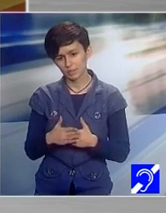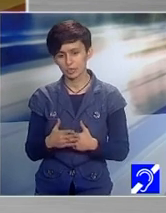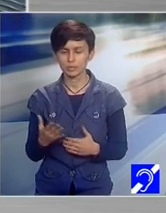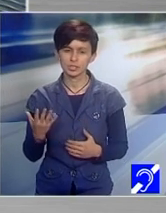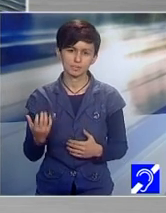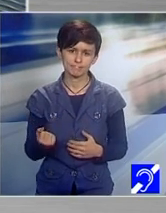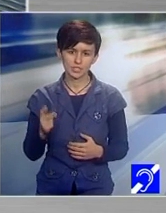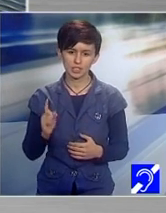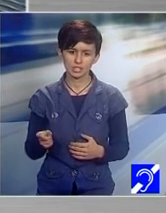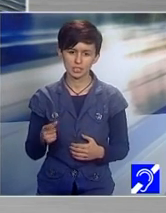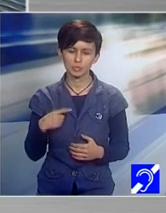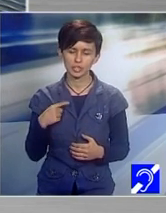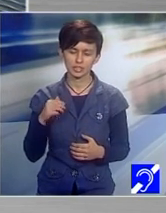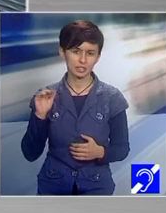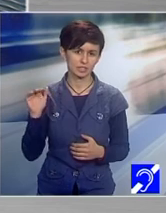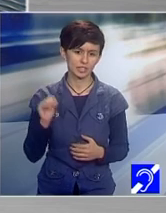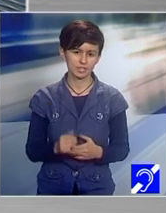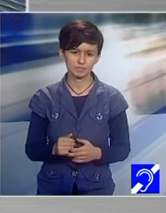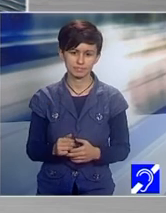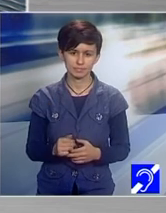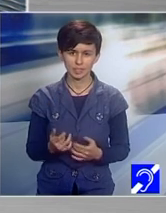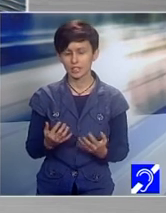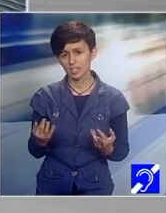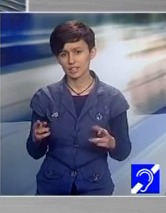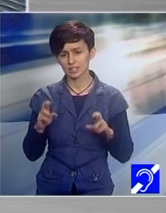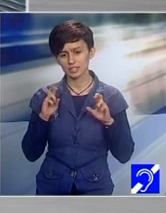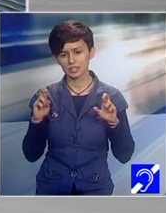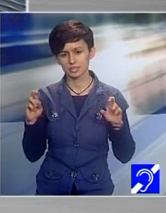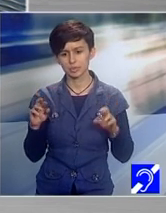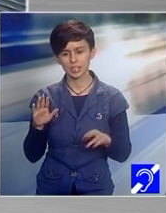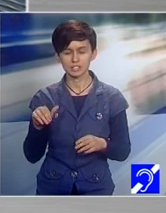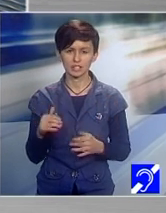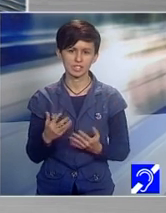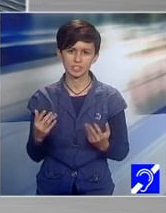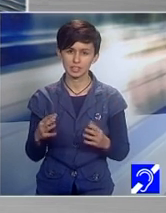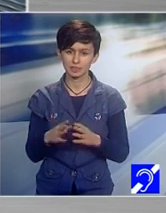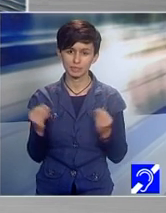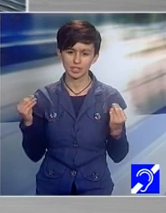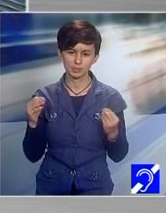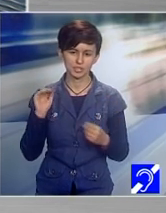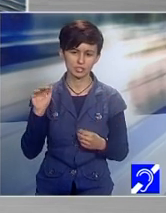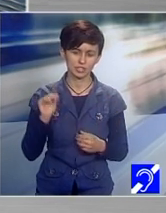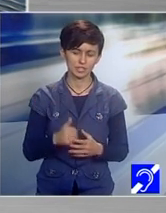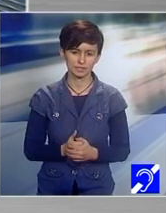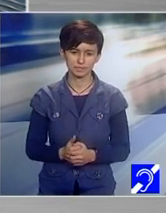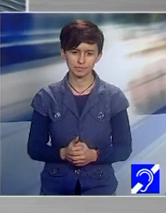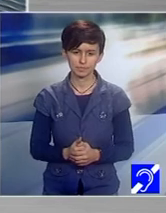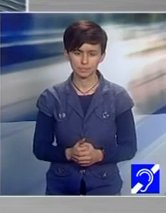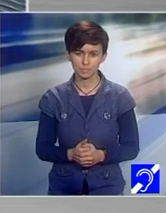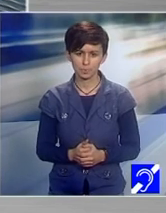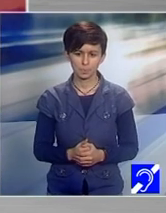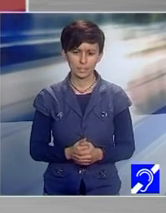trebui să fie? Cât de optimist sunteți în acest moment? Cât mai trebuie? Cât mai lipsește? Și ce